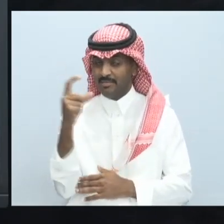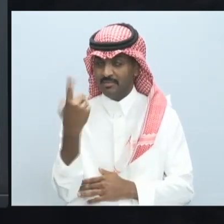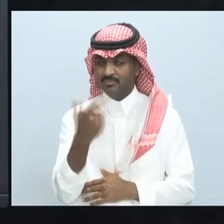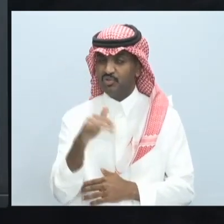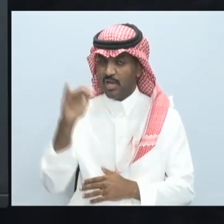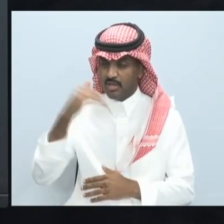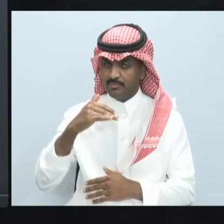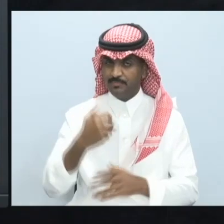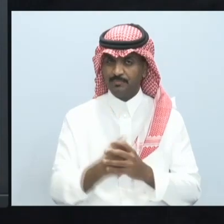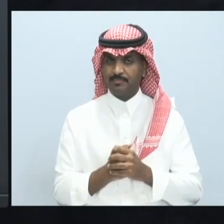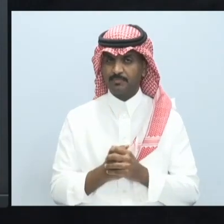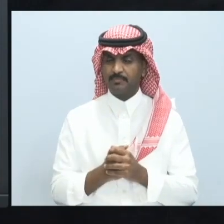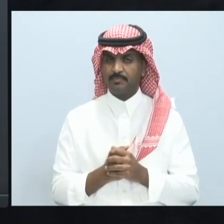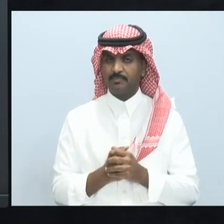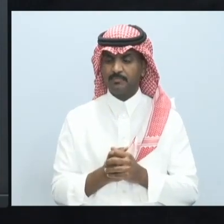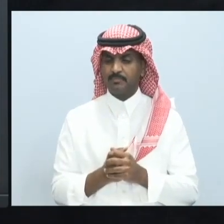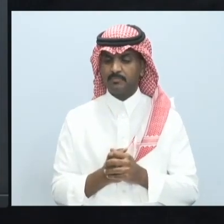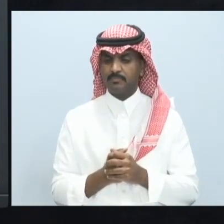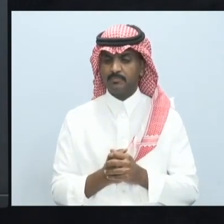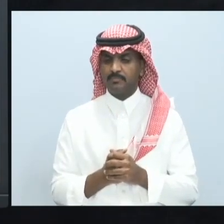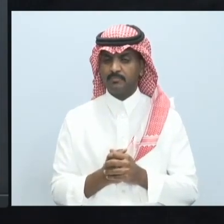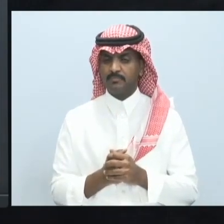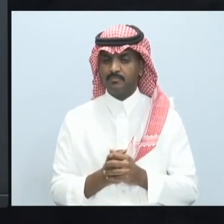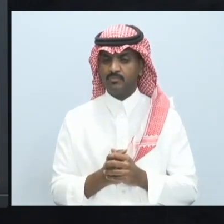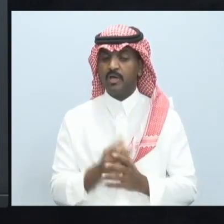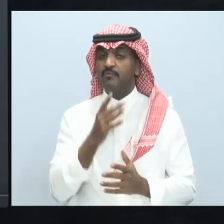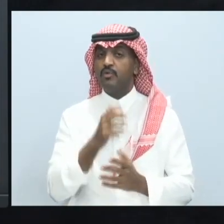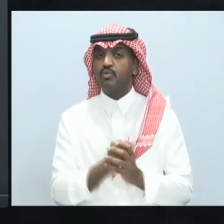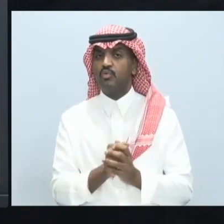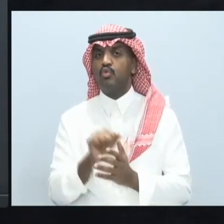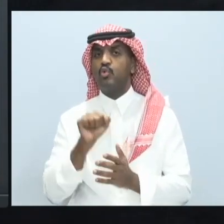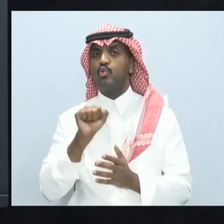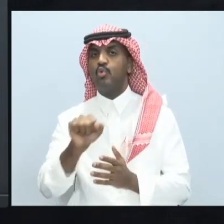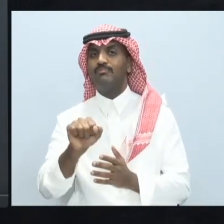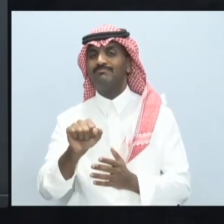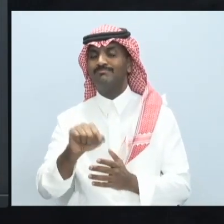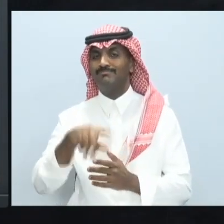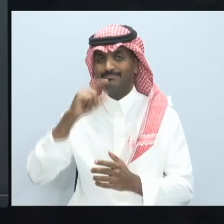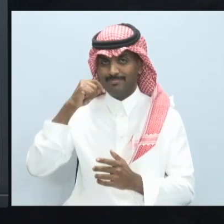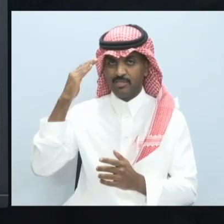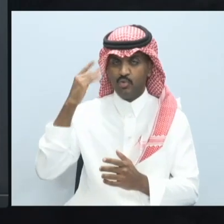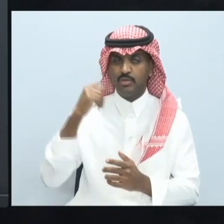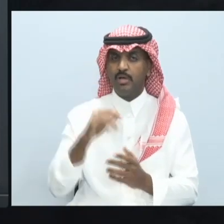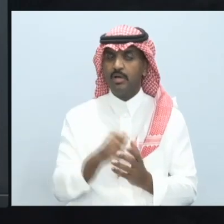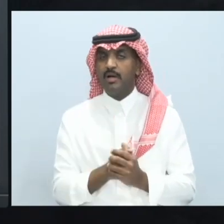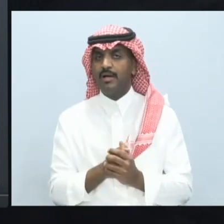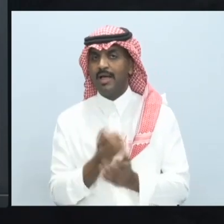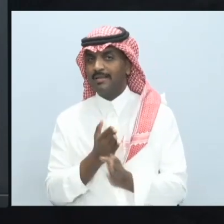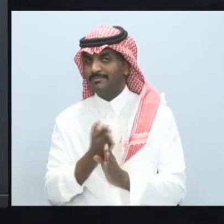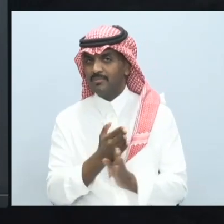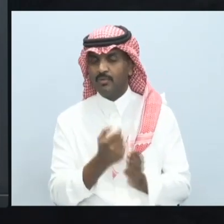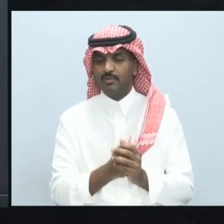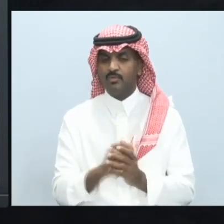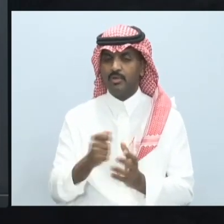جاءت ان تكفل حقوق الزوج والزوجه على حد سواب وان كان الامر